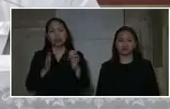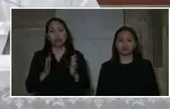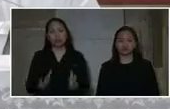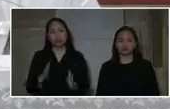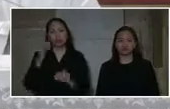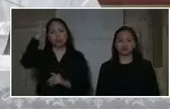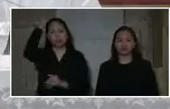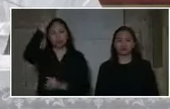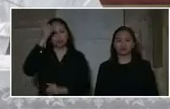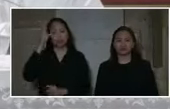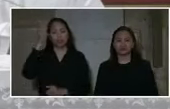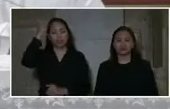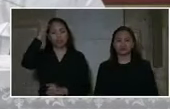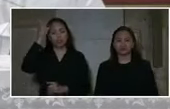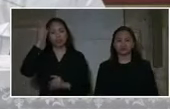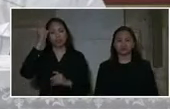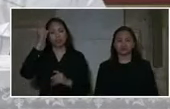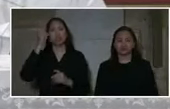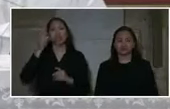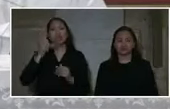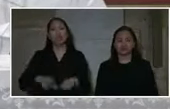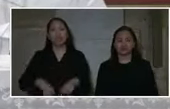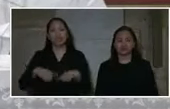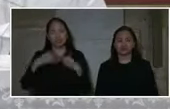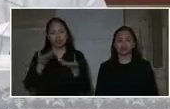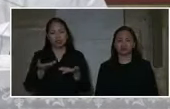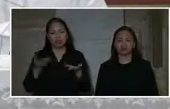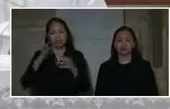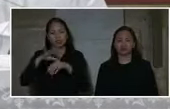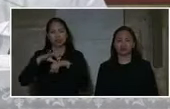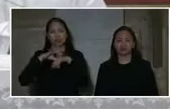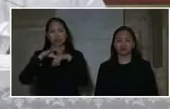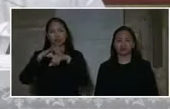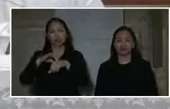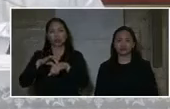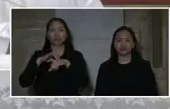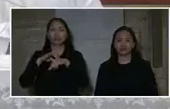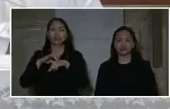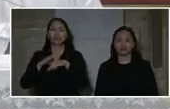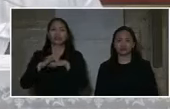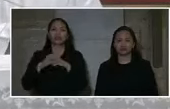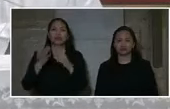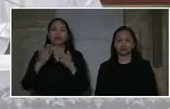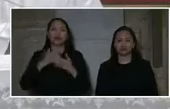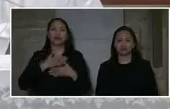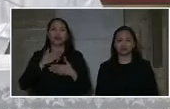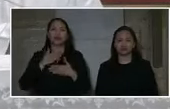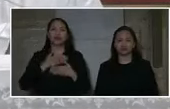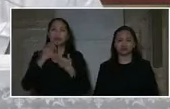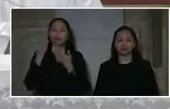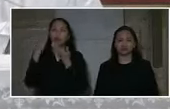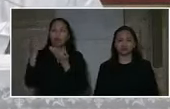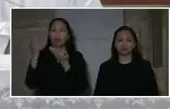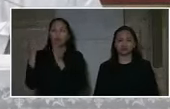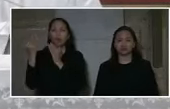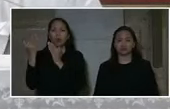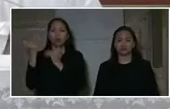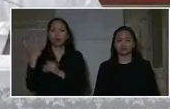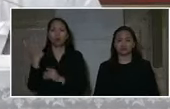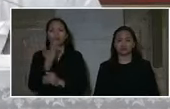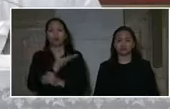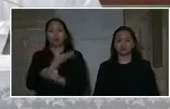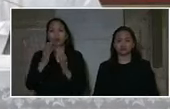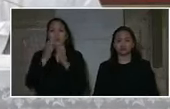ng mga banal na namuhay dito sa daigdig ng kalugod-lugod sa iyo. May pagdiwang nawa namin